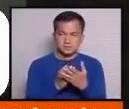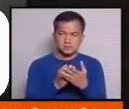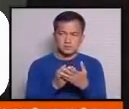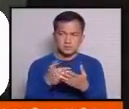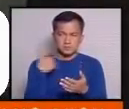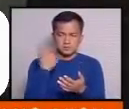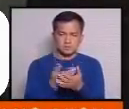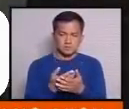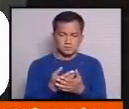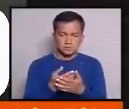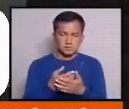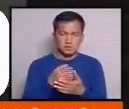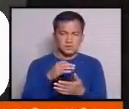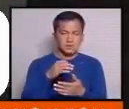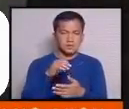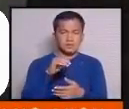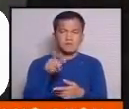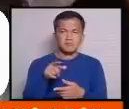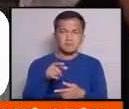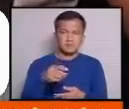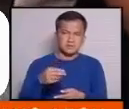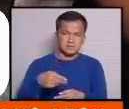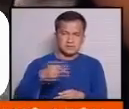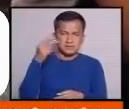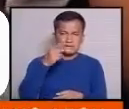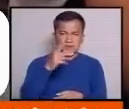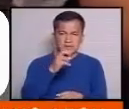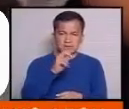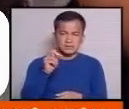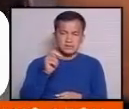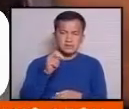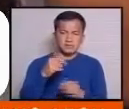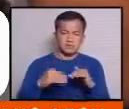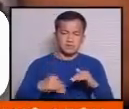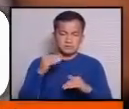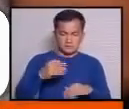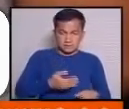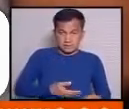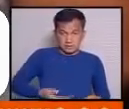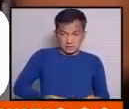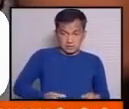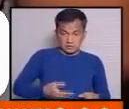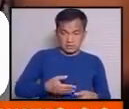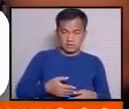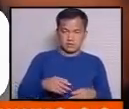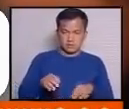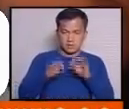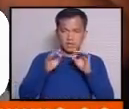ng abot baywang na baha. Lahat naman po kasi ng mga karesidente po namin dito